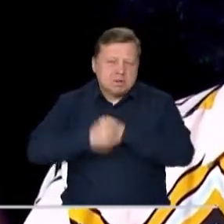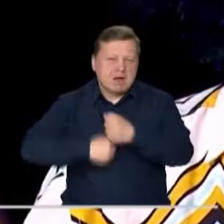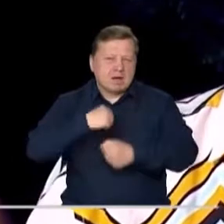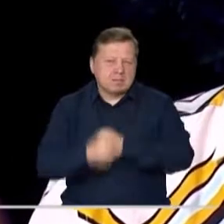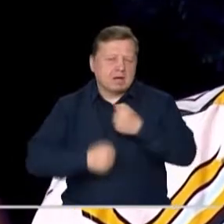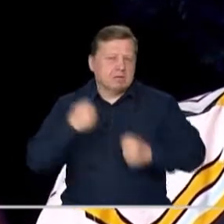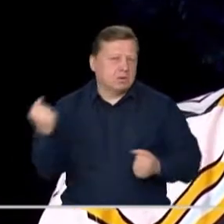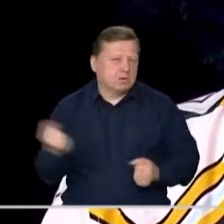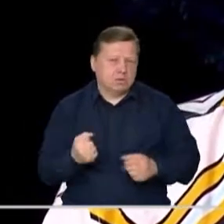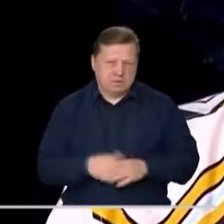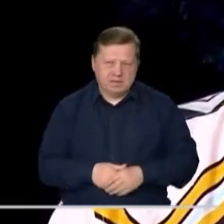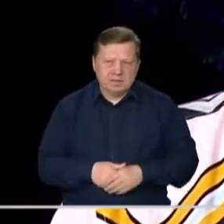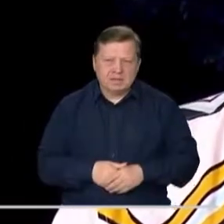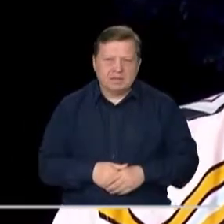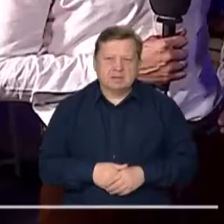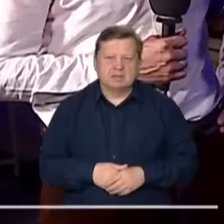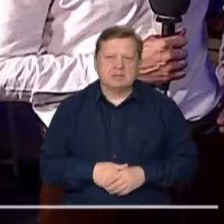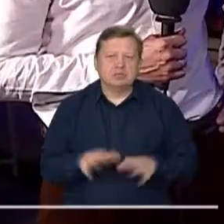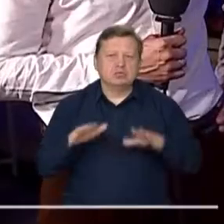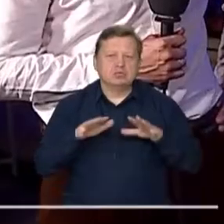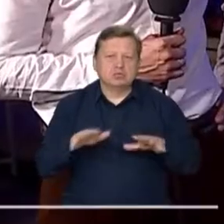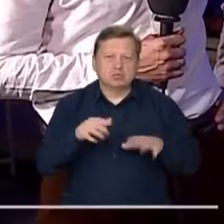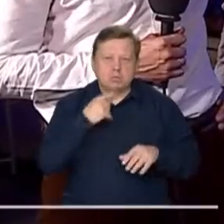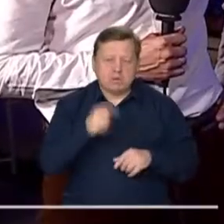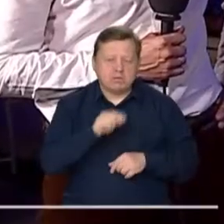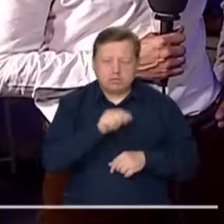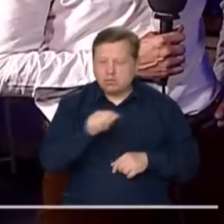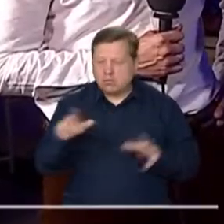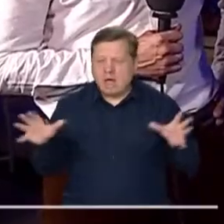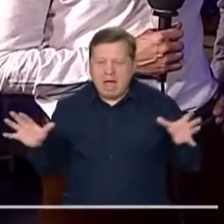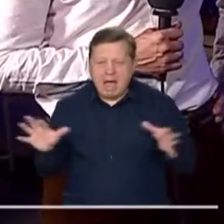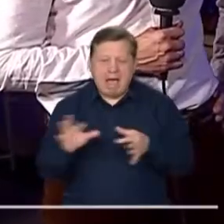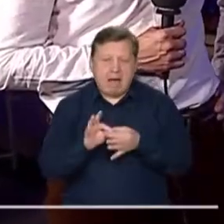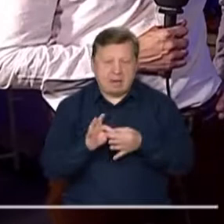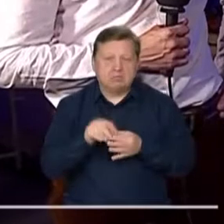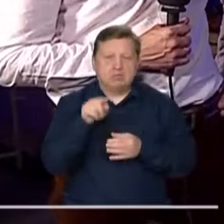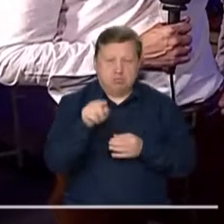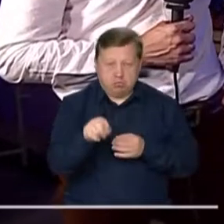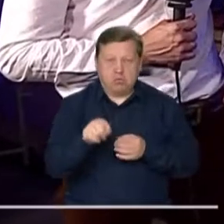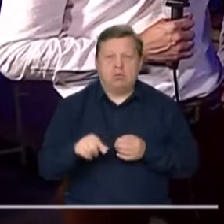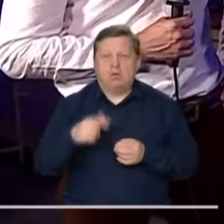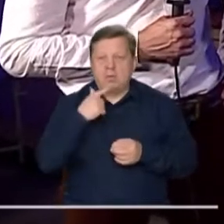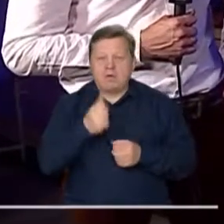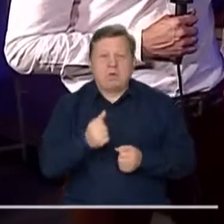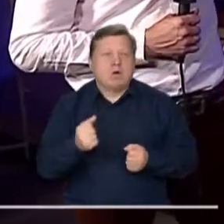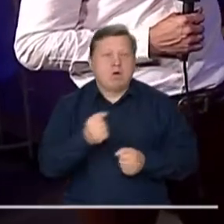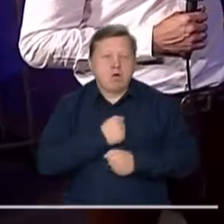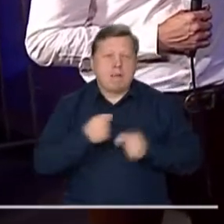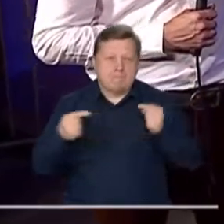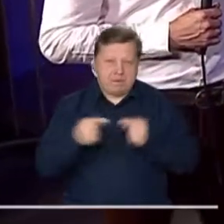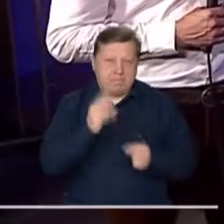takich malutkich, drobnych elementów, które trzeba scalić, żeby naprawdę robić to, co się kocha,